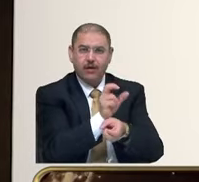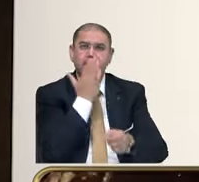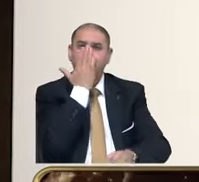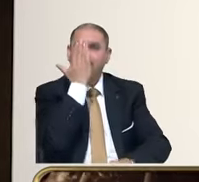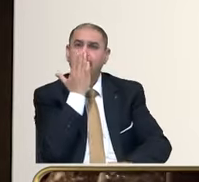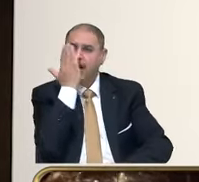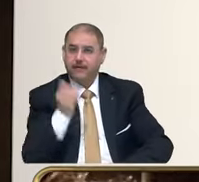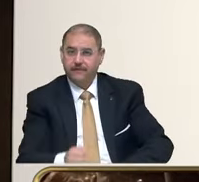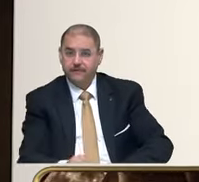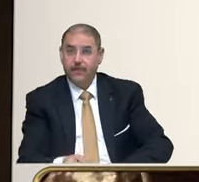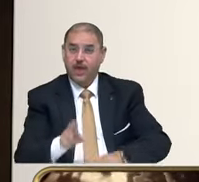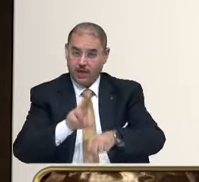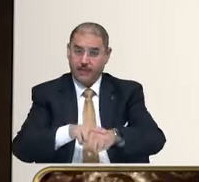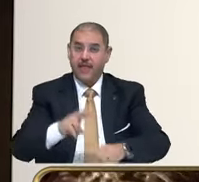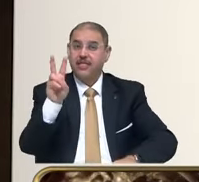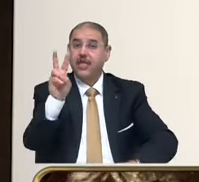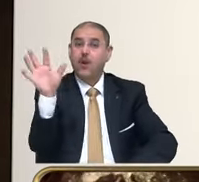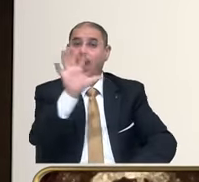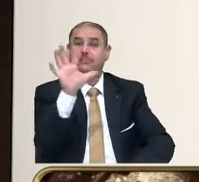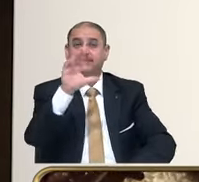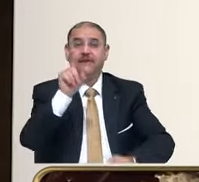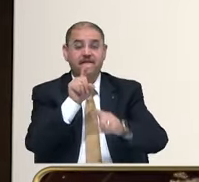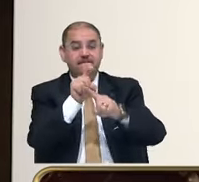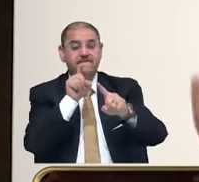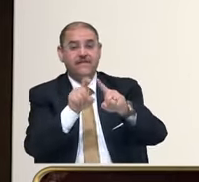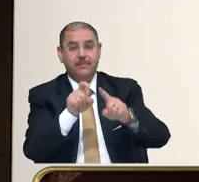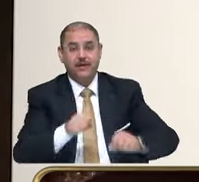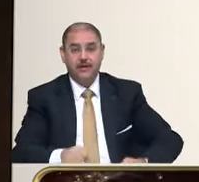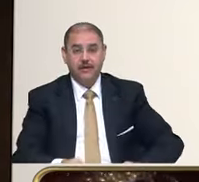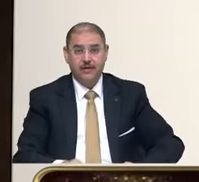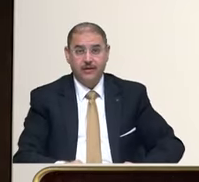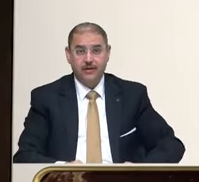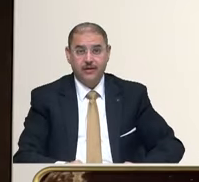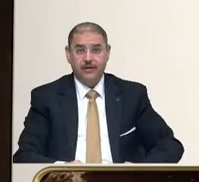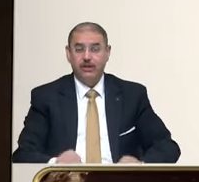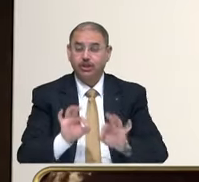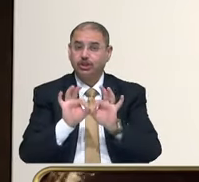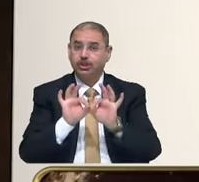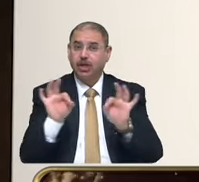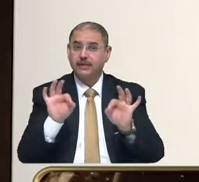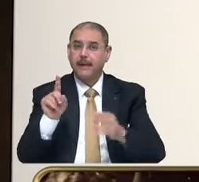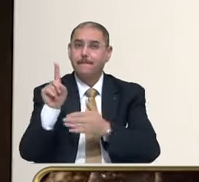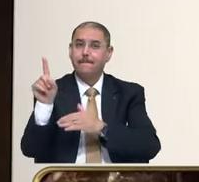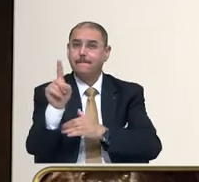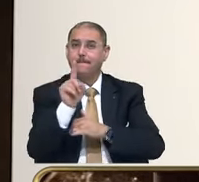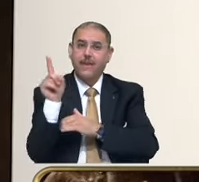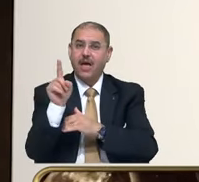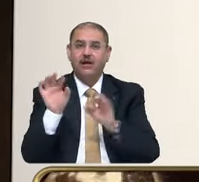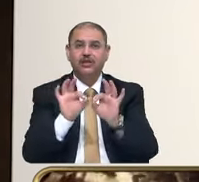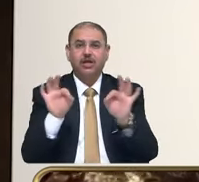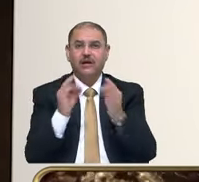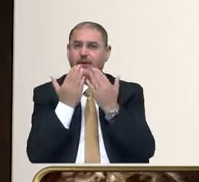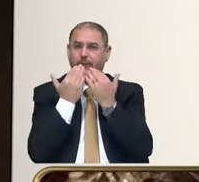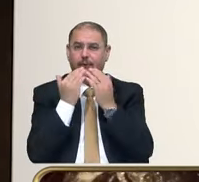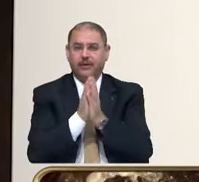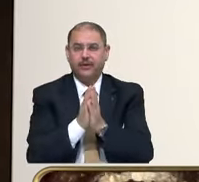كان في عندنا 52% من السيدات من البنى التحتية غير معززة للشمول المالي، مثلا